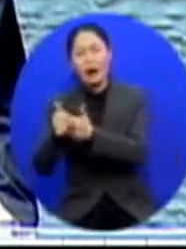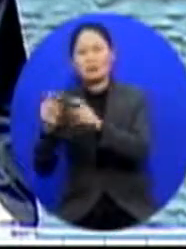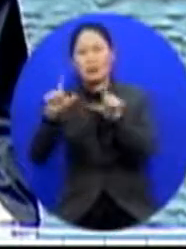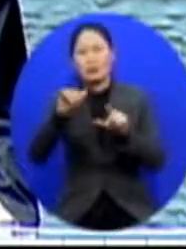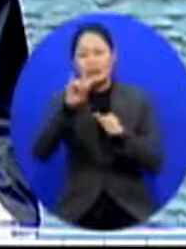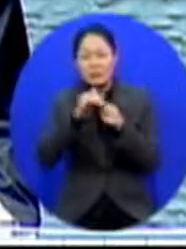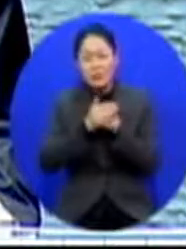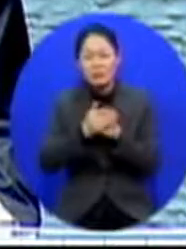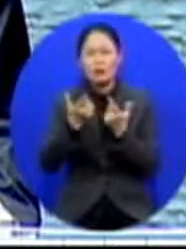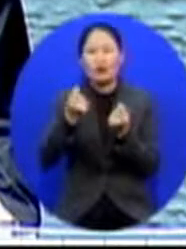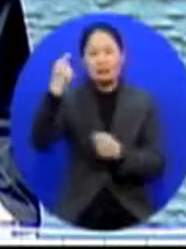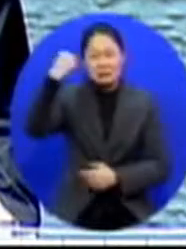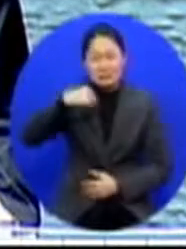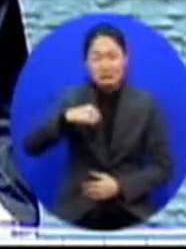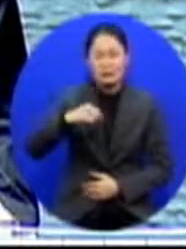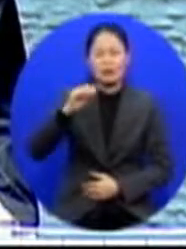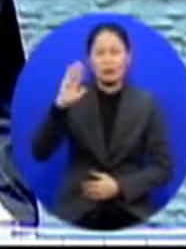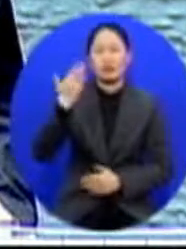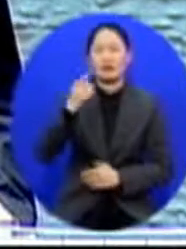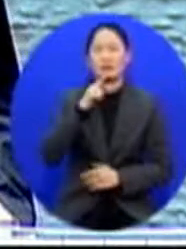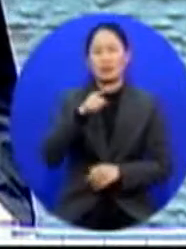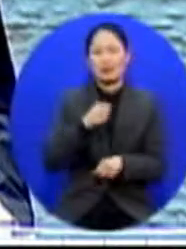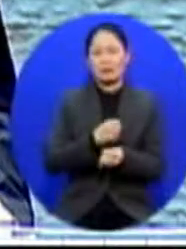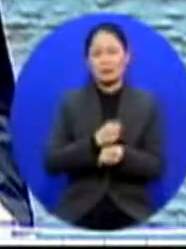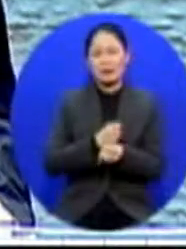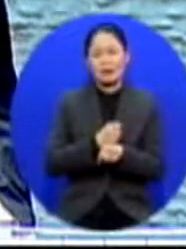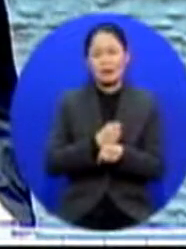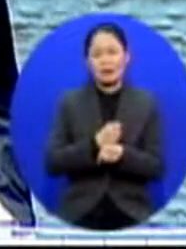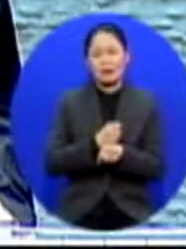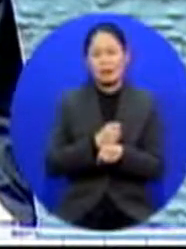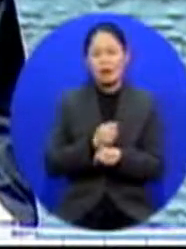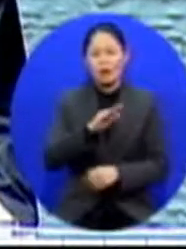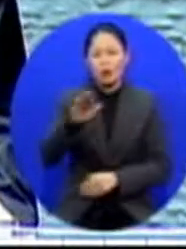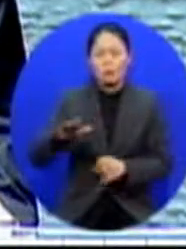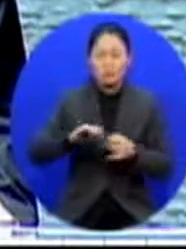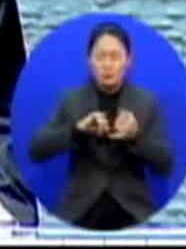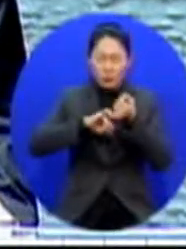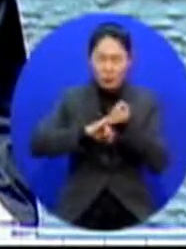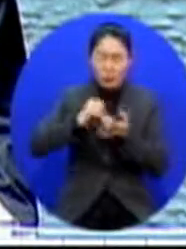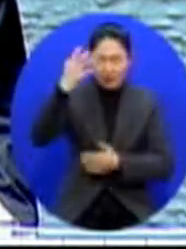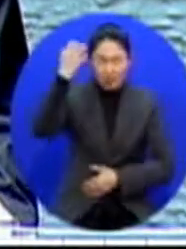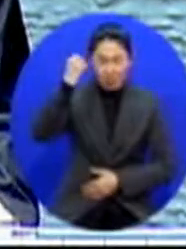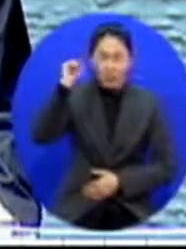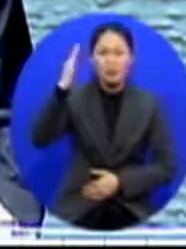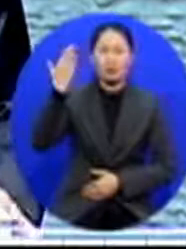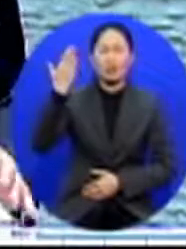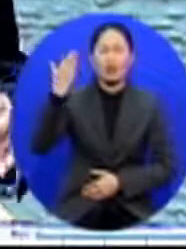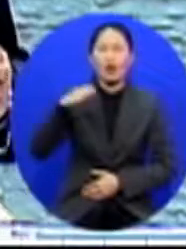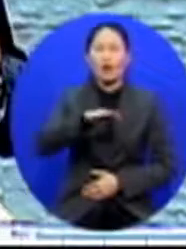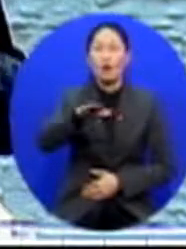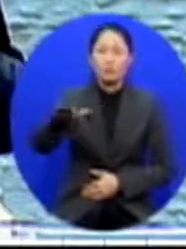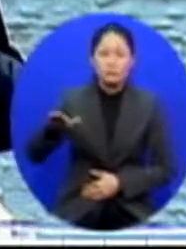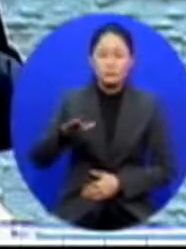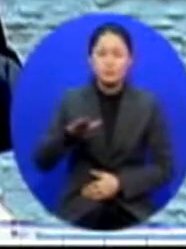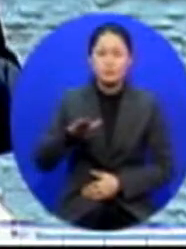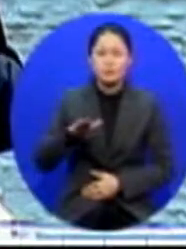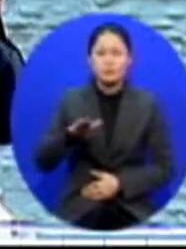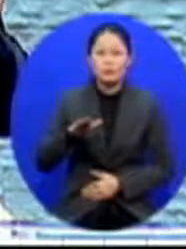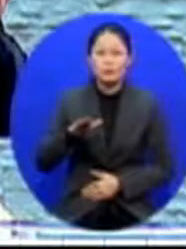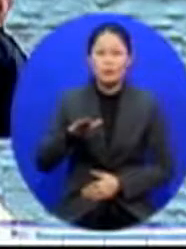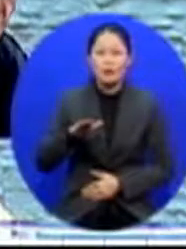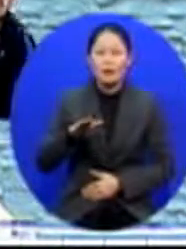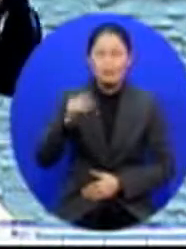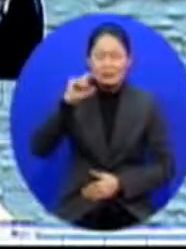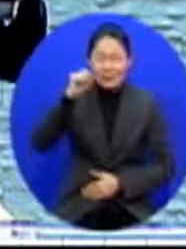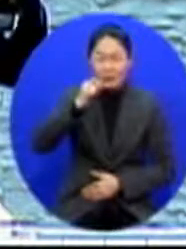그렇게 느껴진다는 겁니다 그 사실을 꼭 명심해야 됩니다 여러분 우리가 뭐